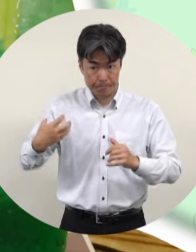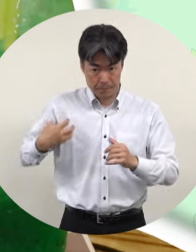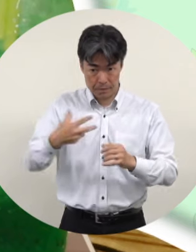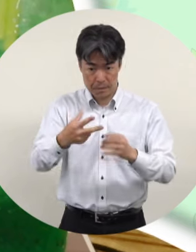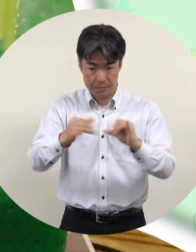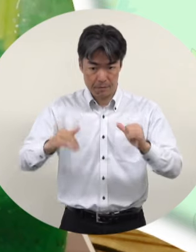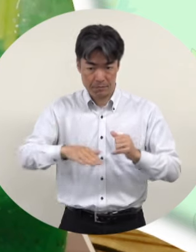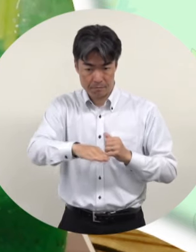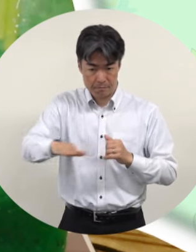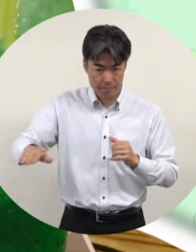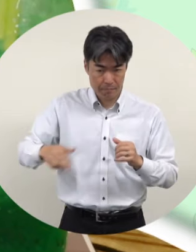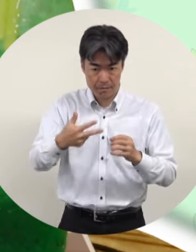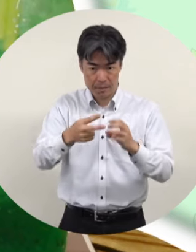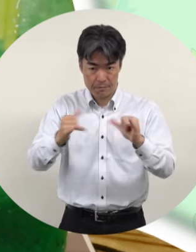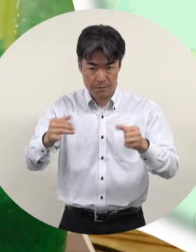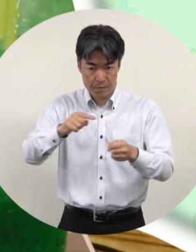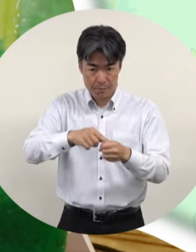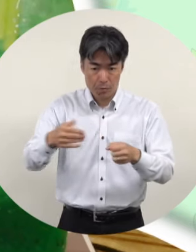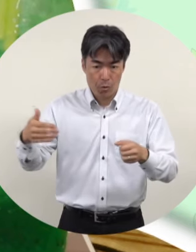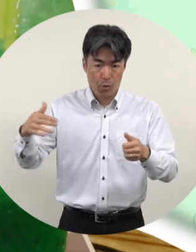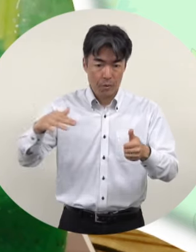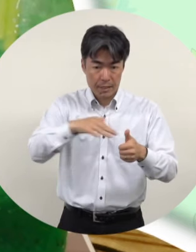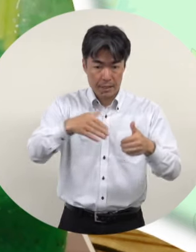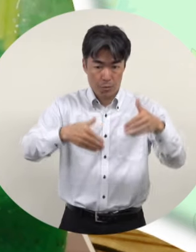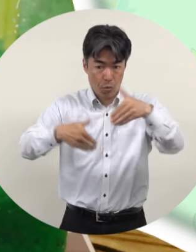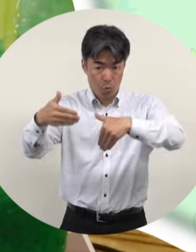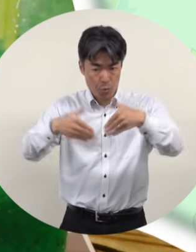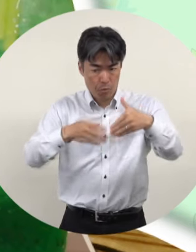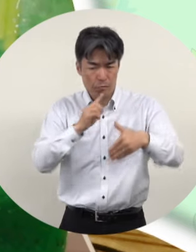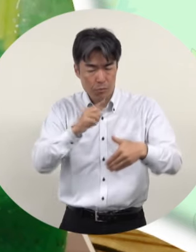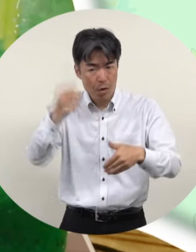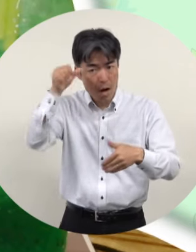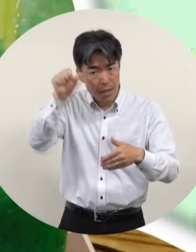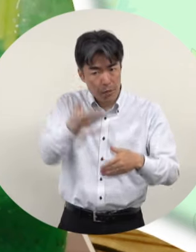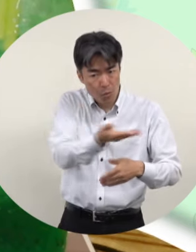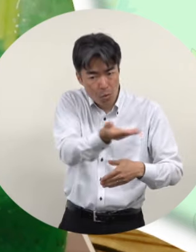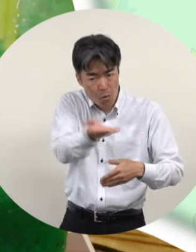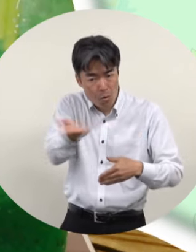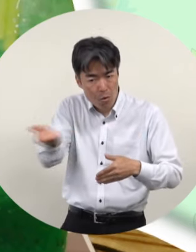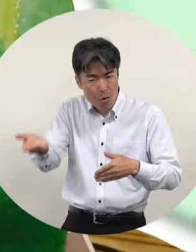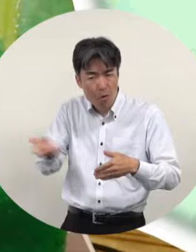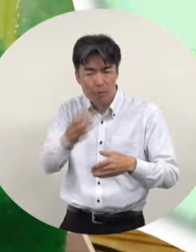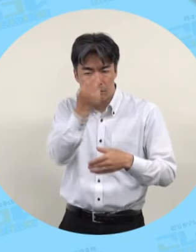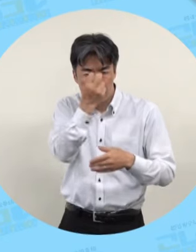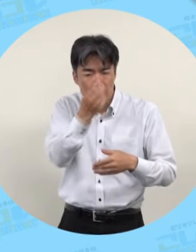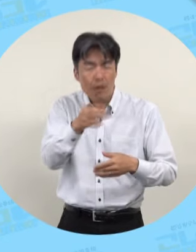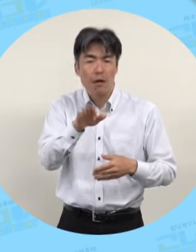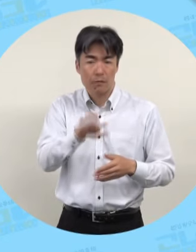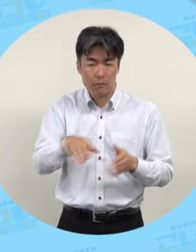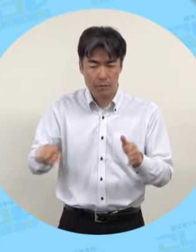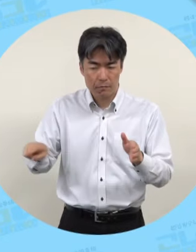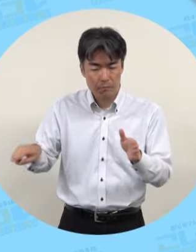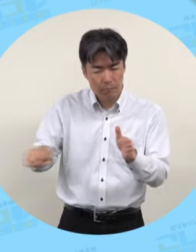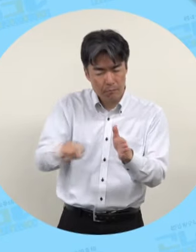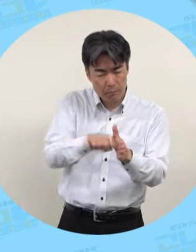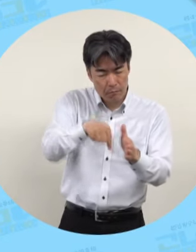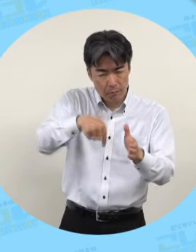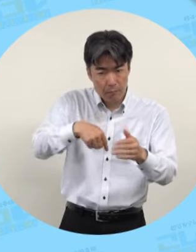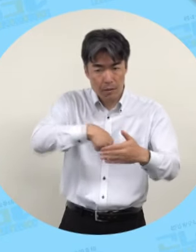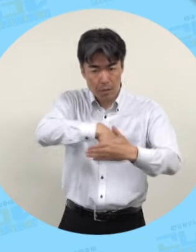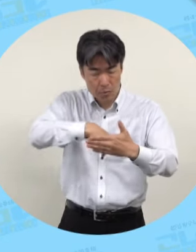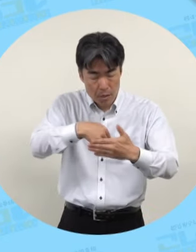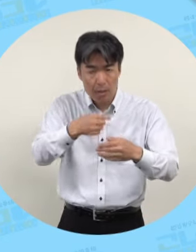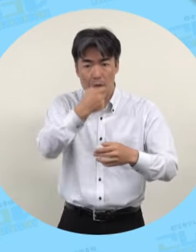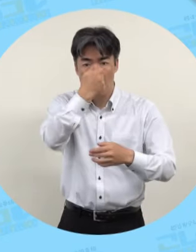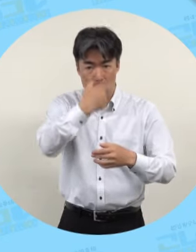による市民のための人気投票と題したアンケート調査を実施しています。これまでにラーメン編